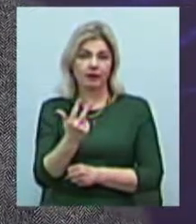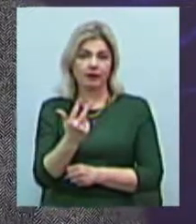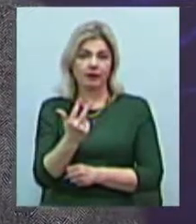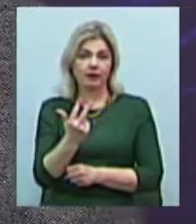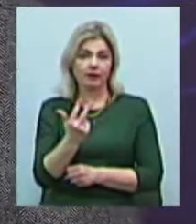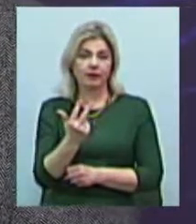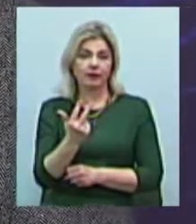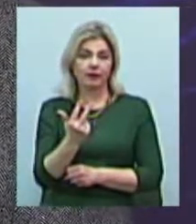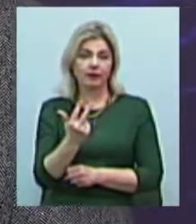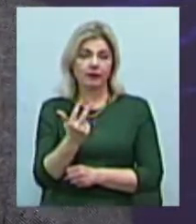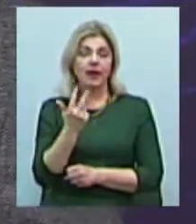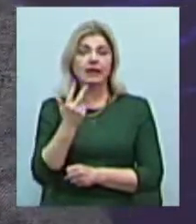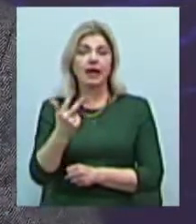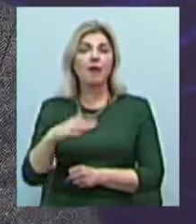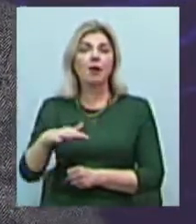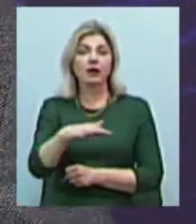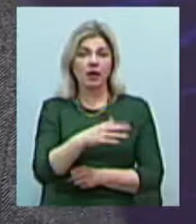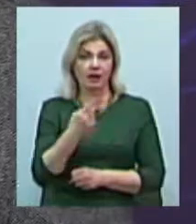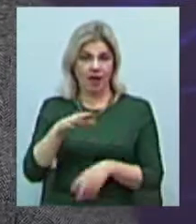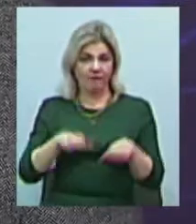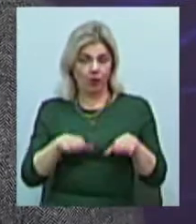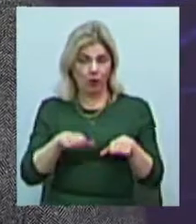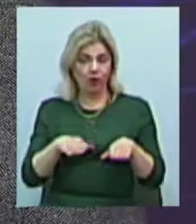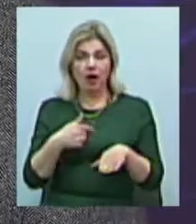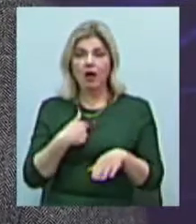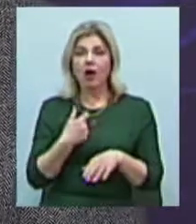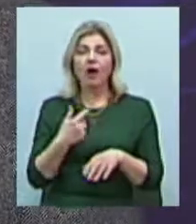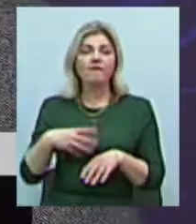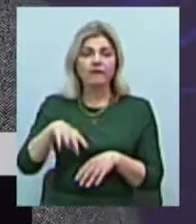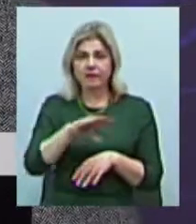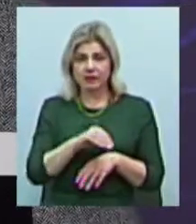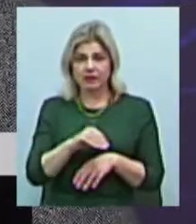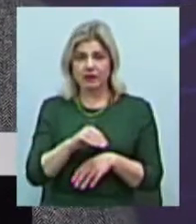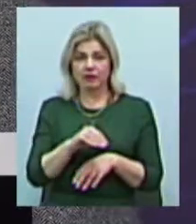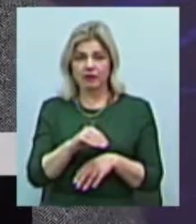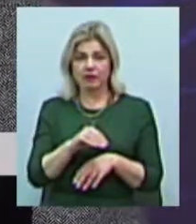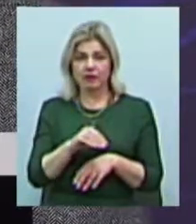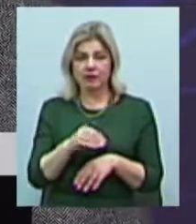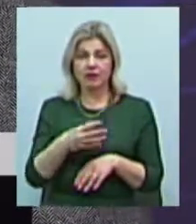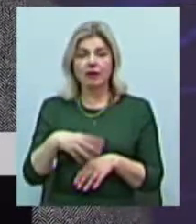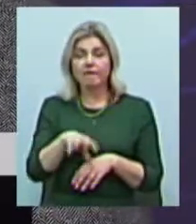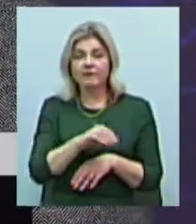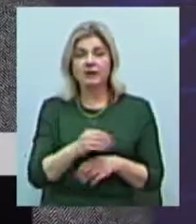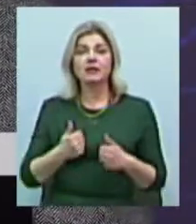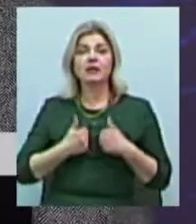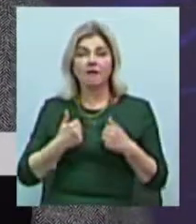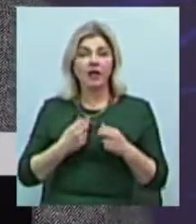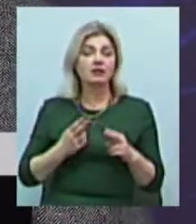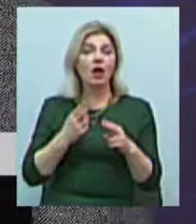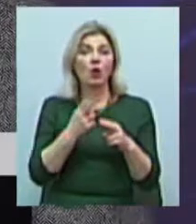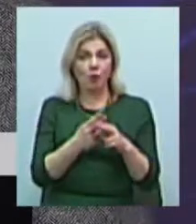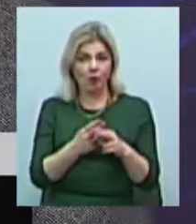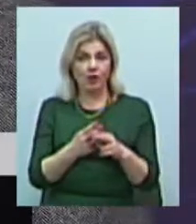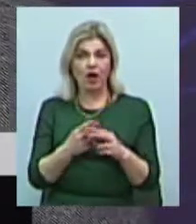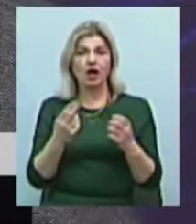три майданчики для ГВК. Вони всі біля міста, бо ми намагалися заблокувати в'їзд